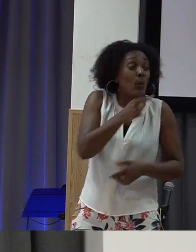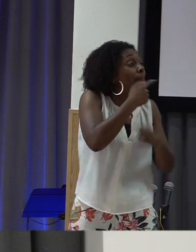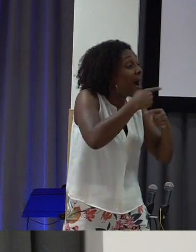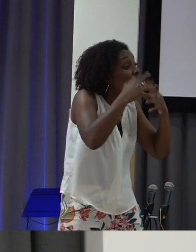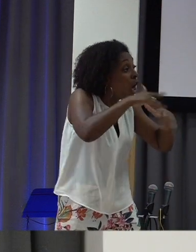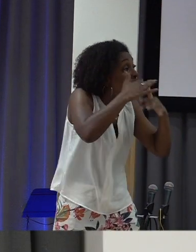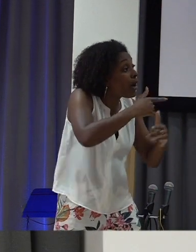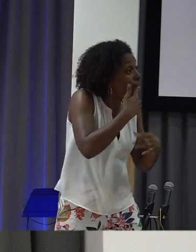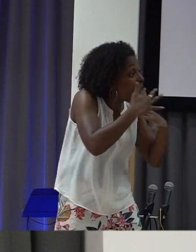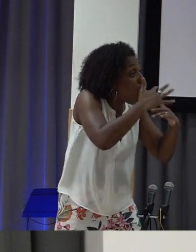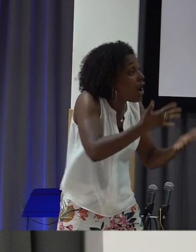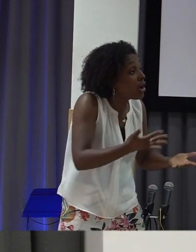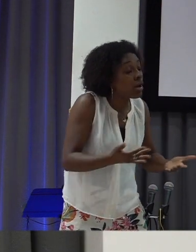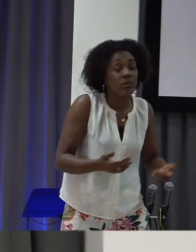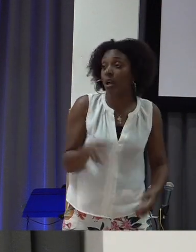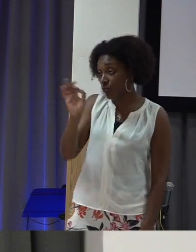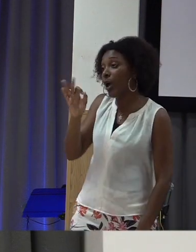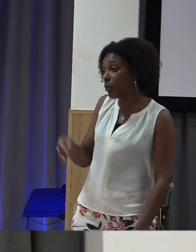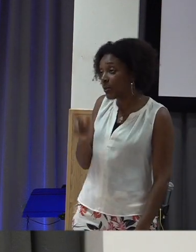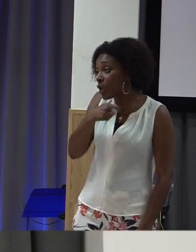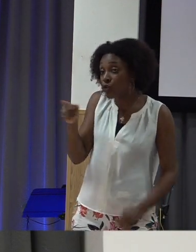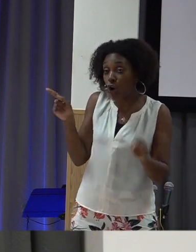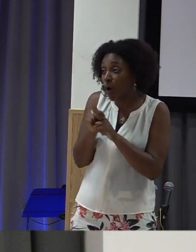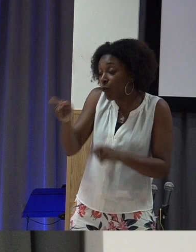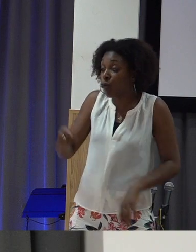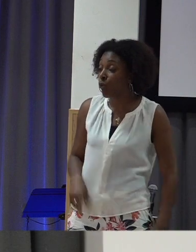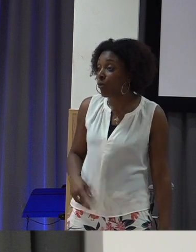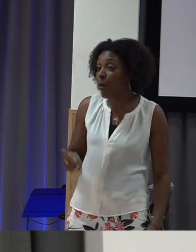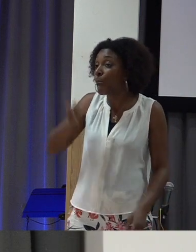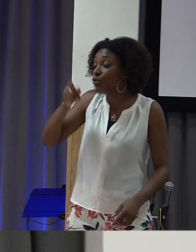langue? Autant que vous. Alors, ça